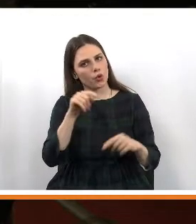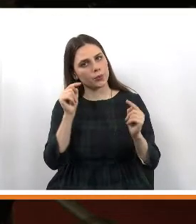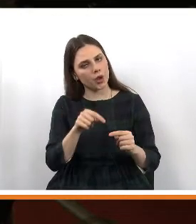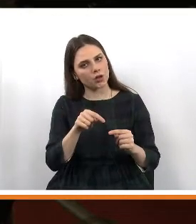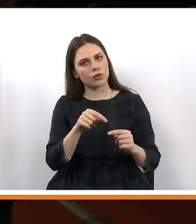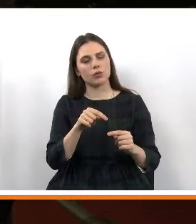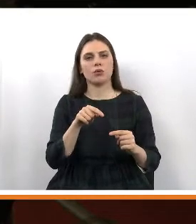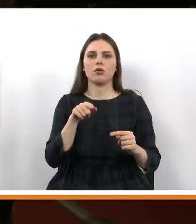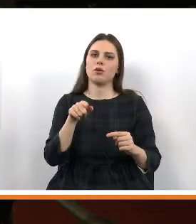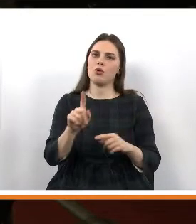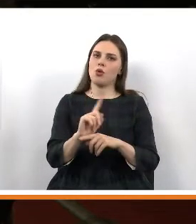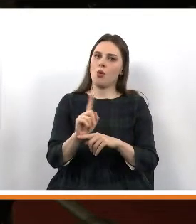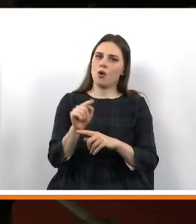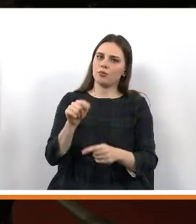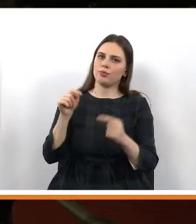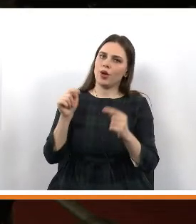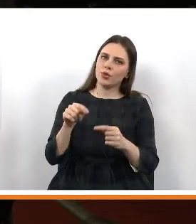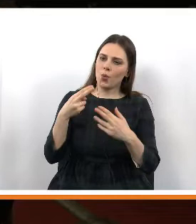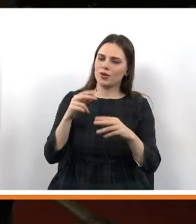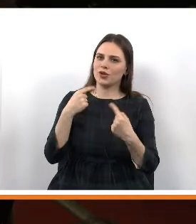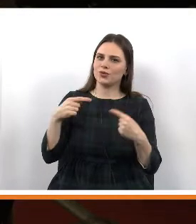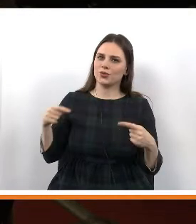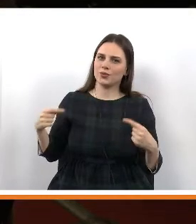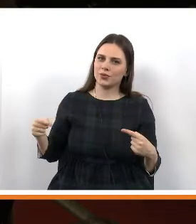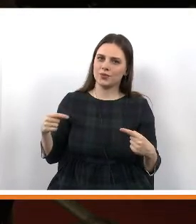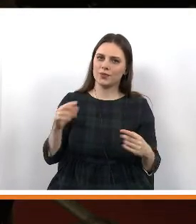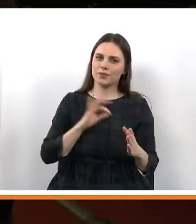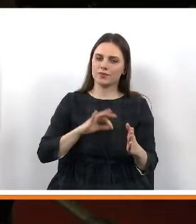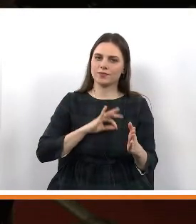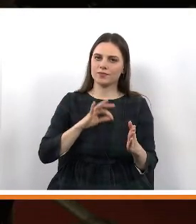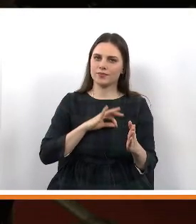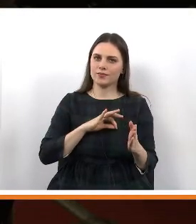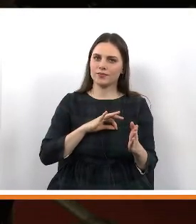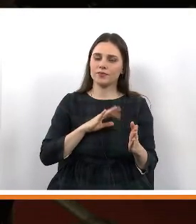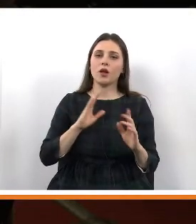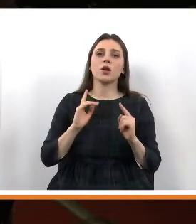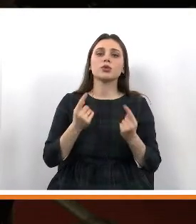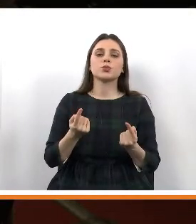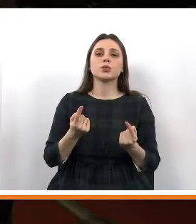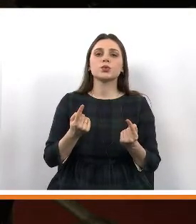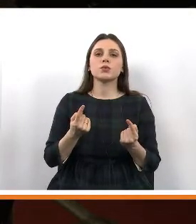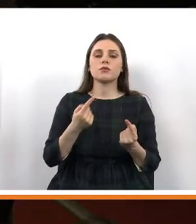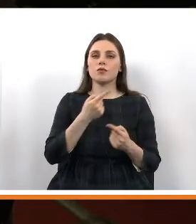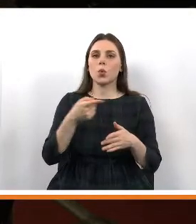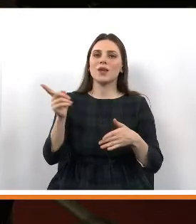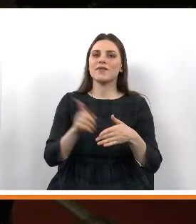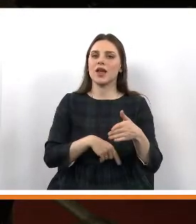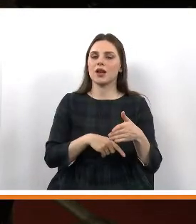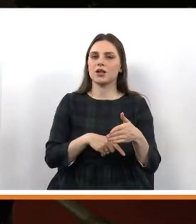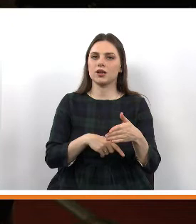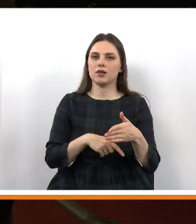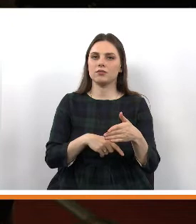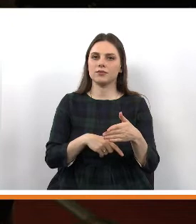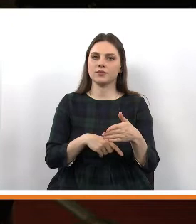применимы, какие-то нормы закона непонятно чего применимы. И почему я уверена в том, что у